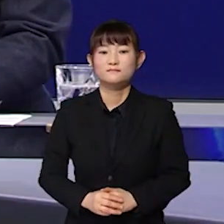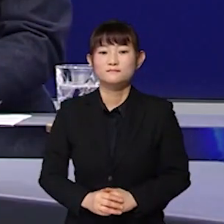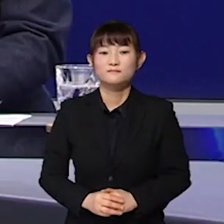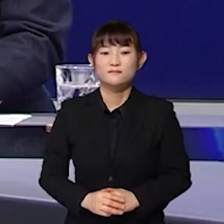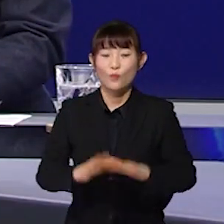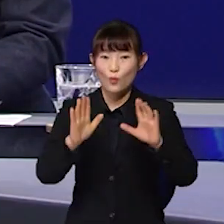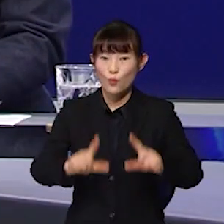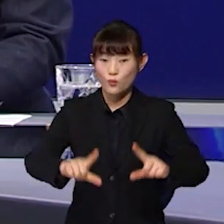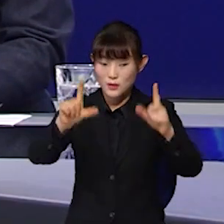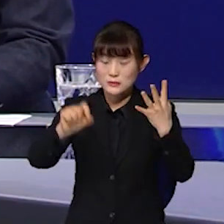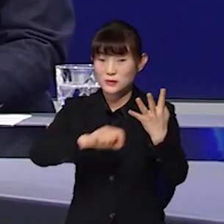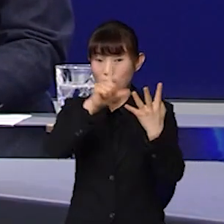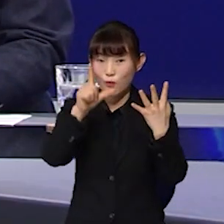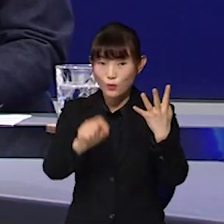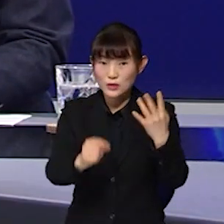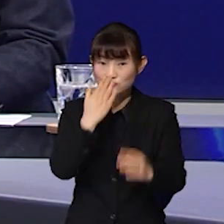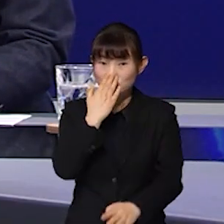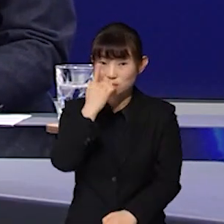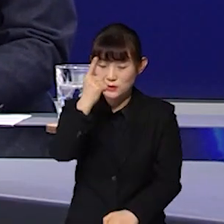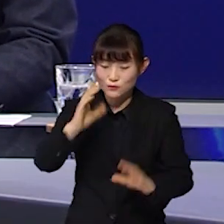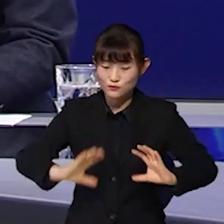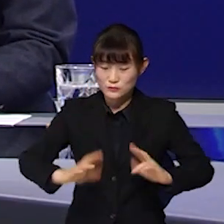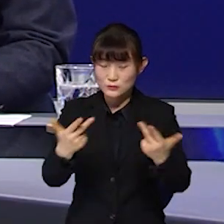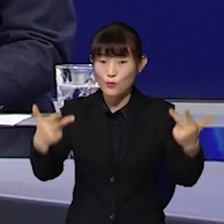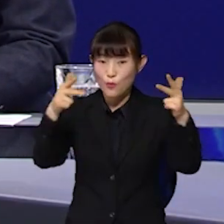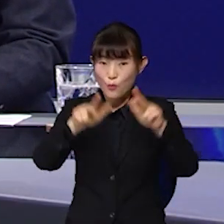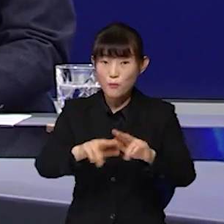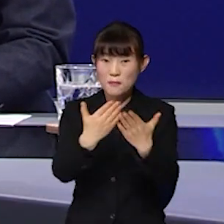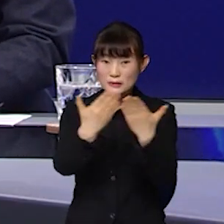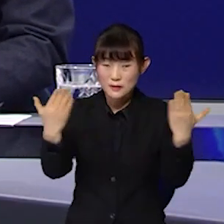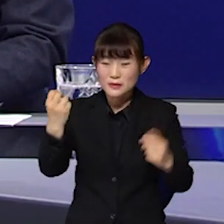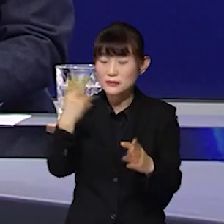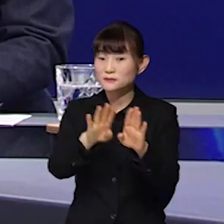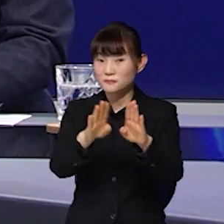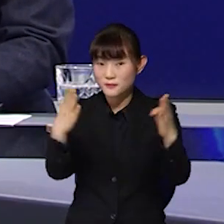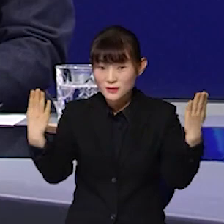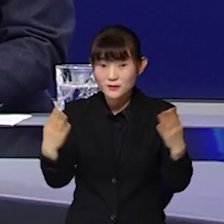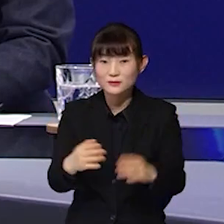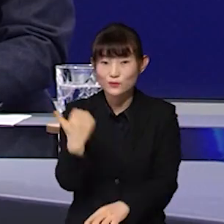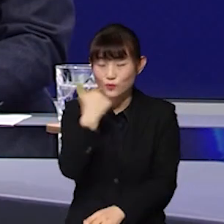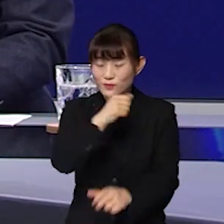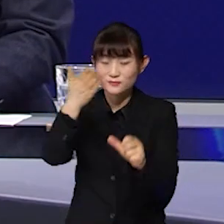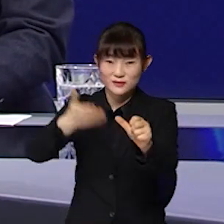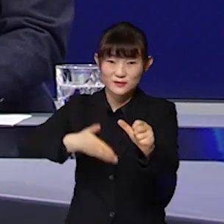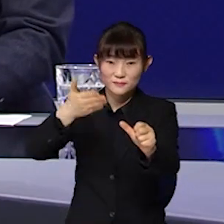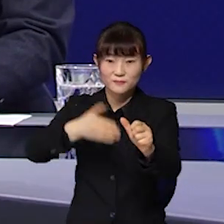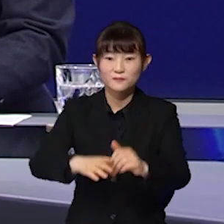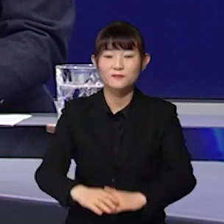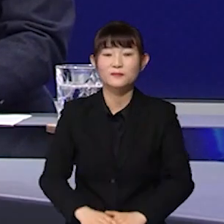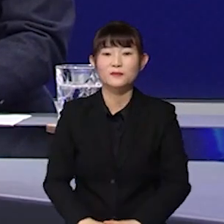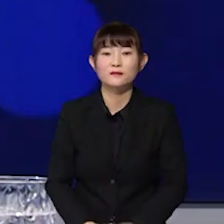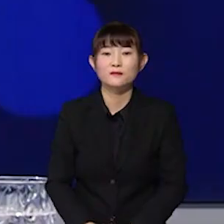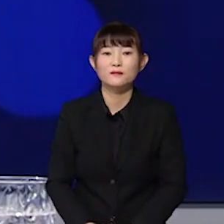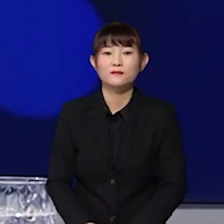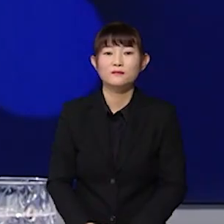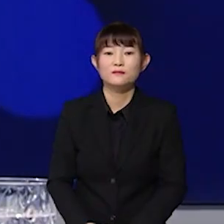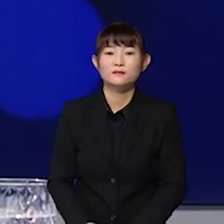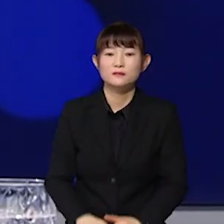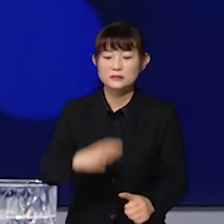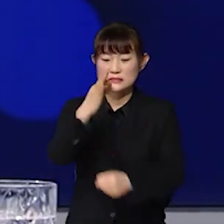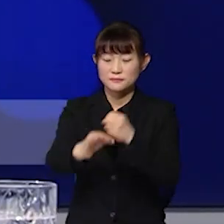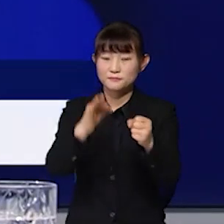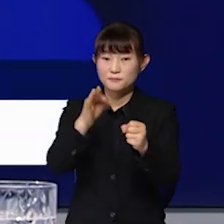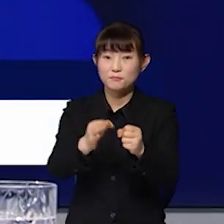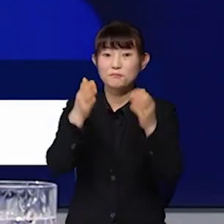올해 4월에 순천만 국제정원 박람회가 다시 개막을 하죠 좀 소개 좀 해주십시오 사실은 저희들이